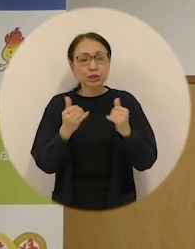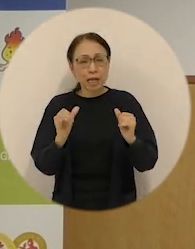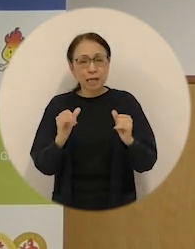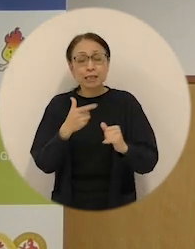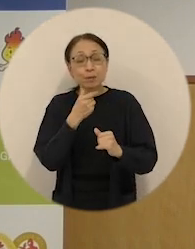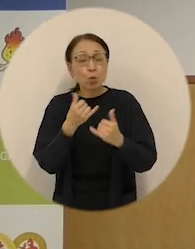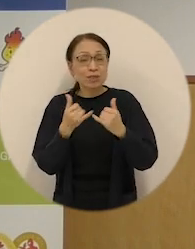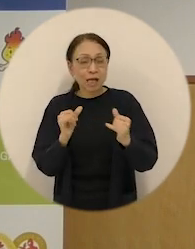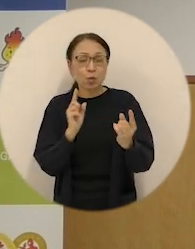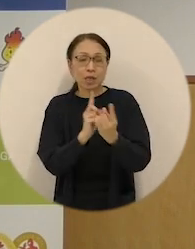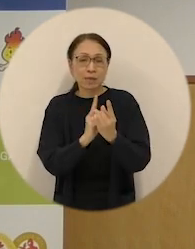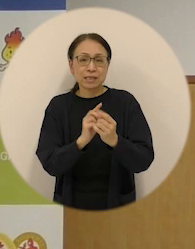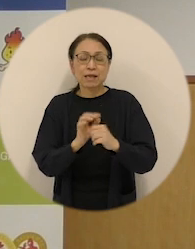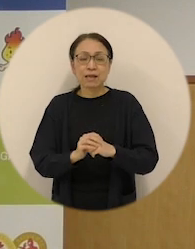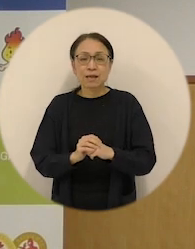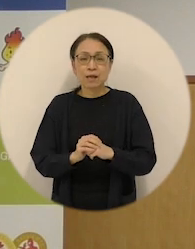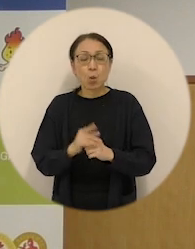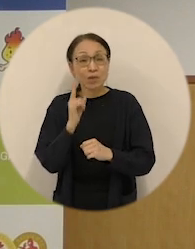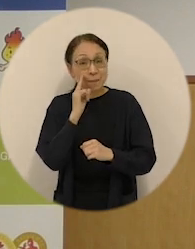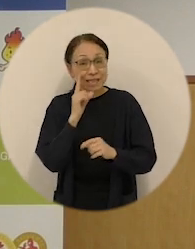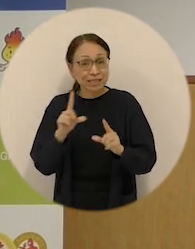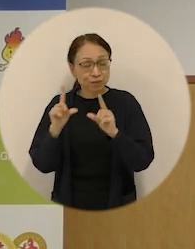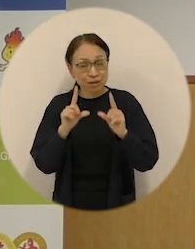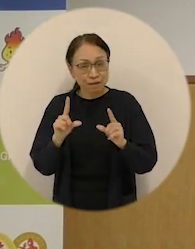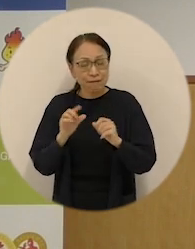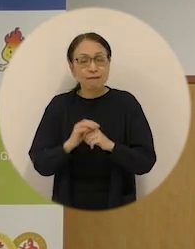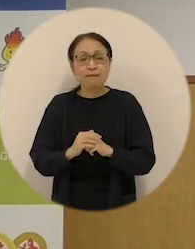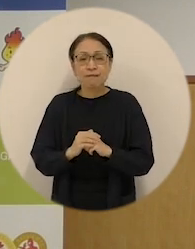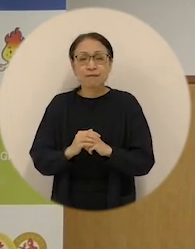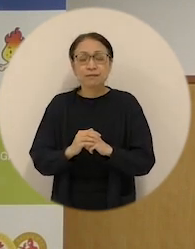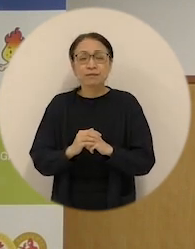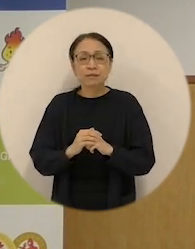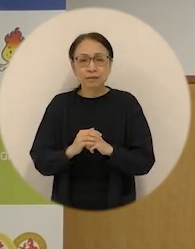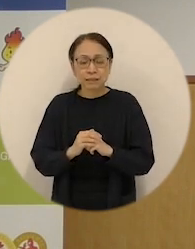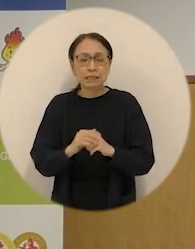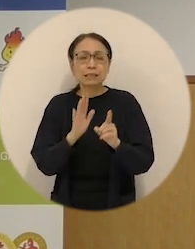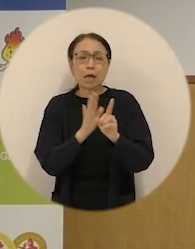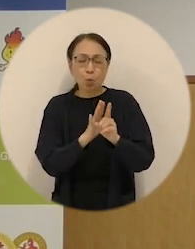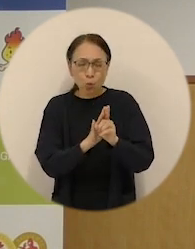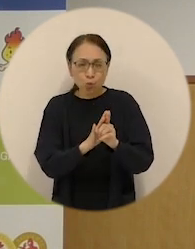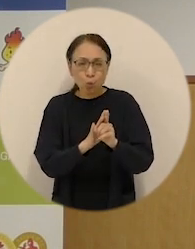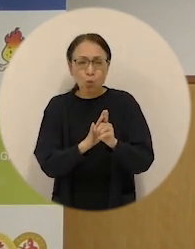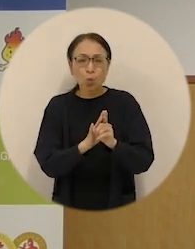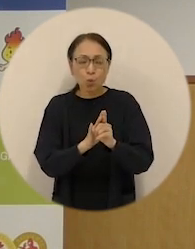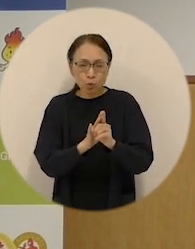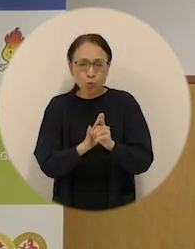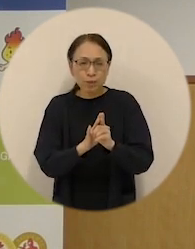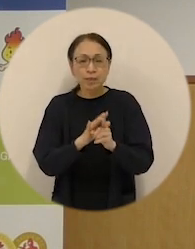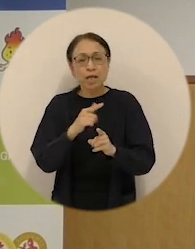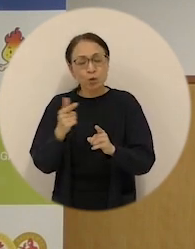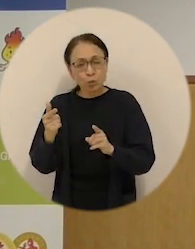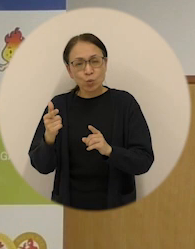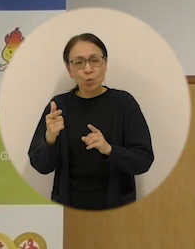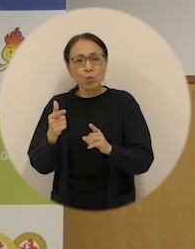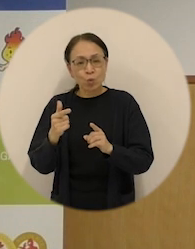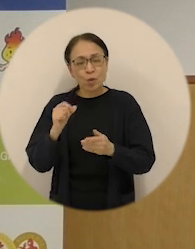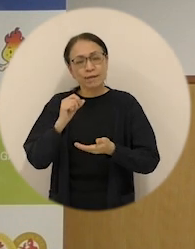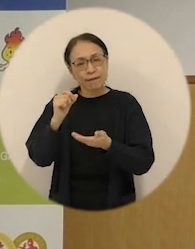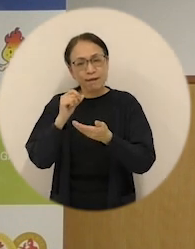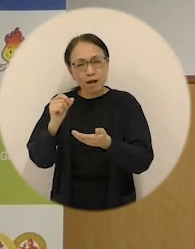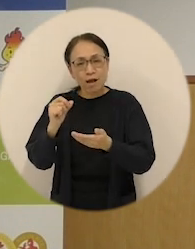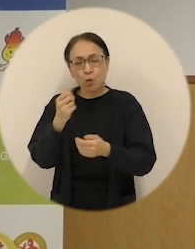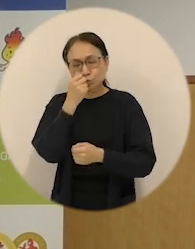するお試し居住等により移住希望者のサポートや余暇の過ごし方の提案等を充実